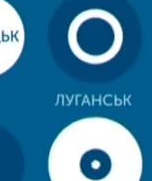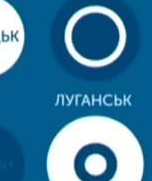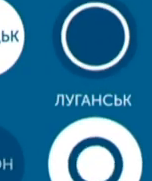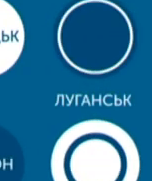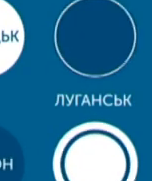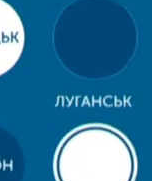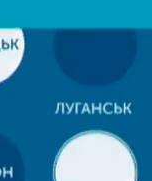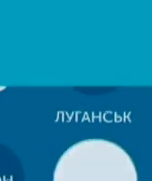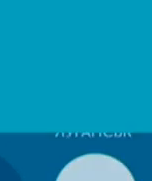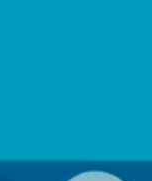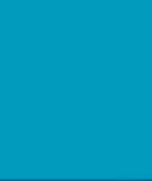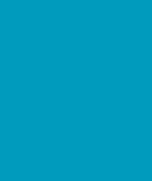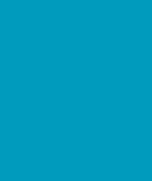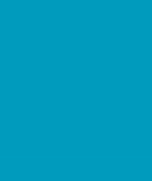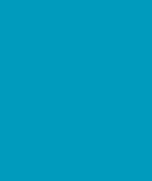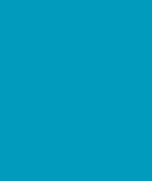Дякую!